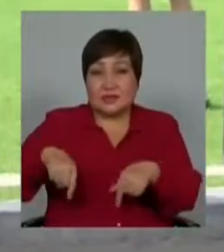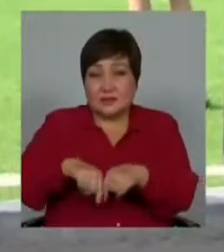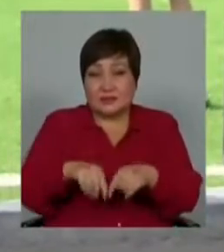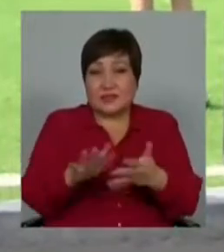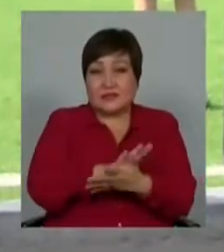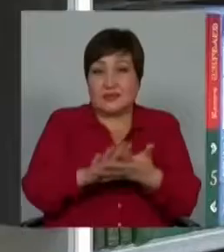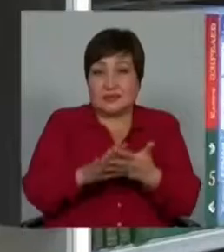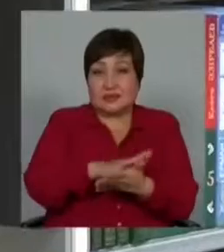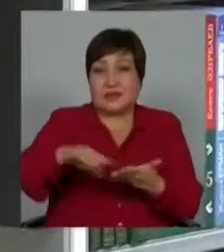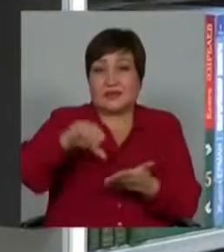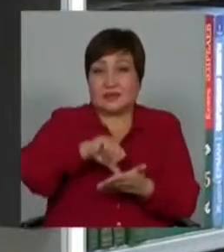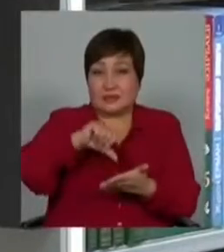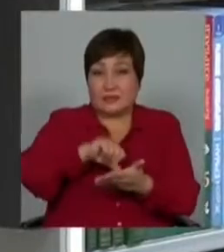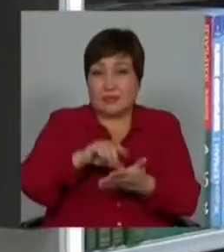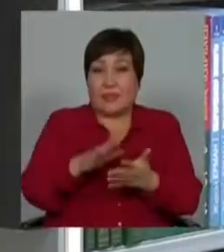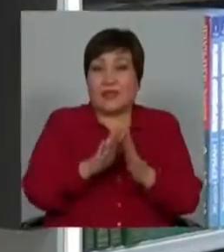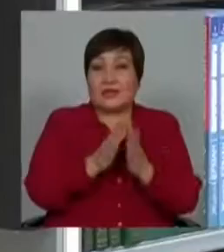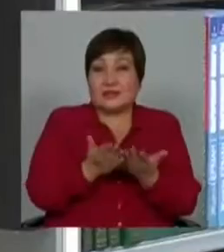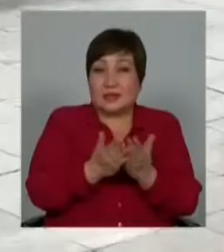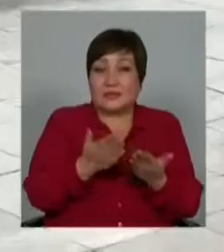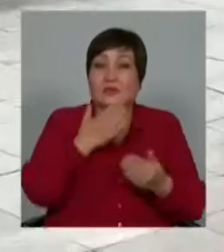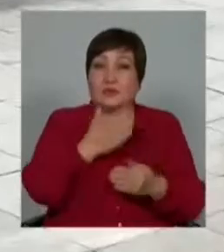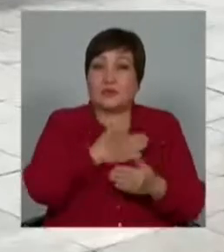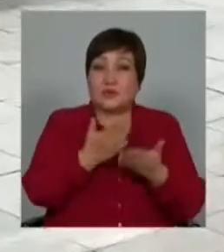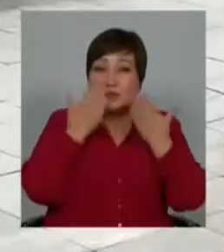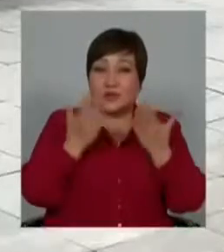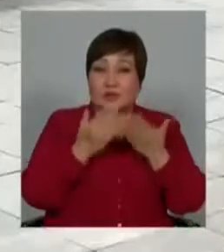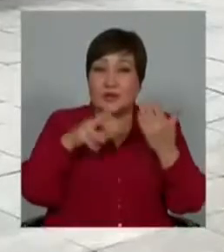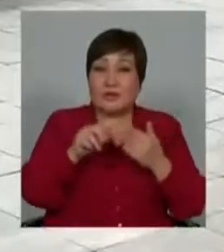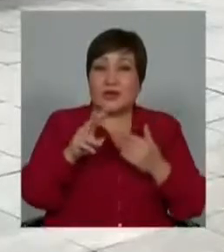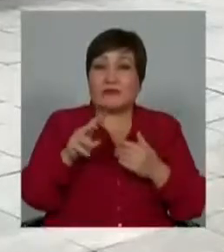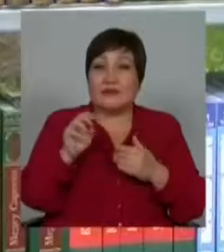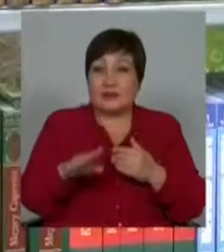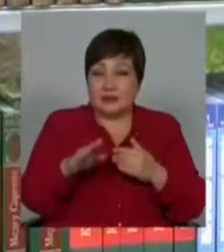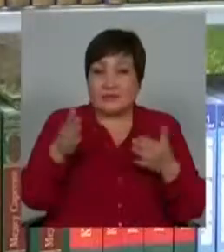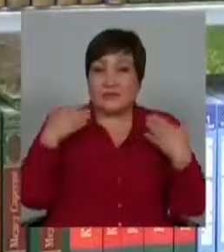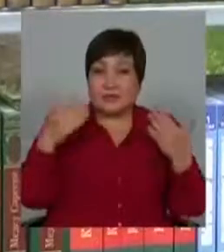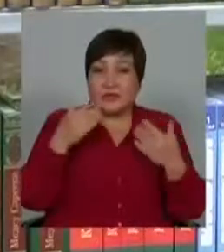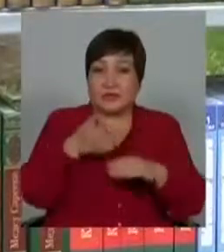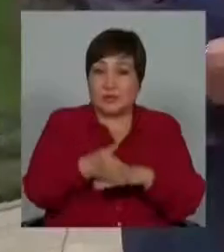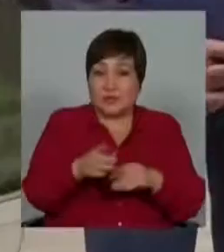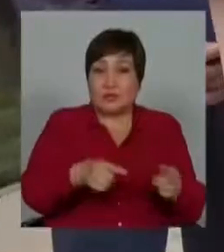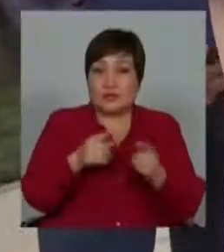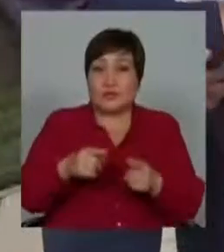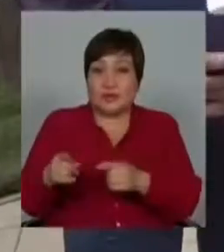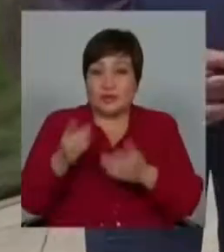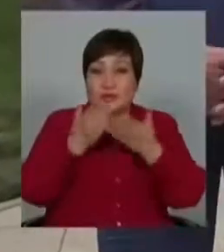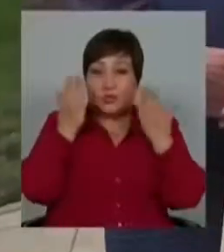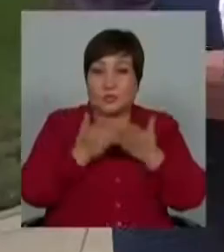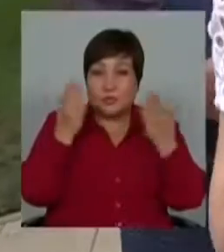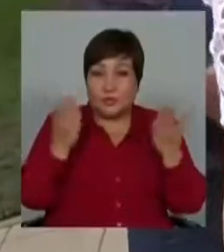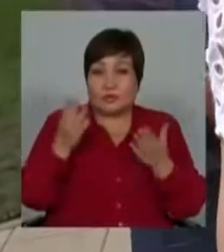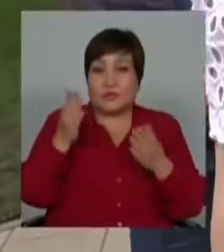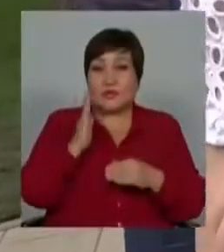тегін қатысады. Ал кітапты сүйіп оқитындар Мақатаев саябағына барып, көшпелі кітапхананың оқырманы бола алады. Қала әкіміне